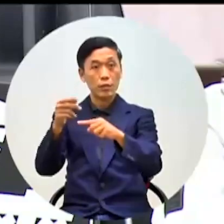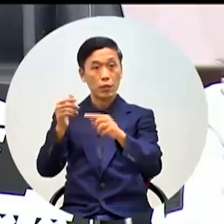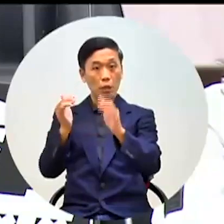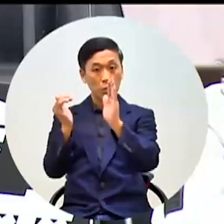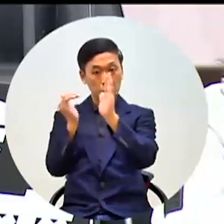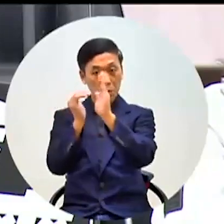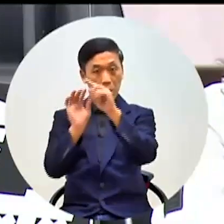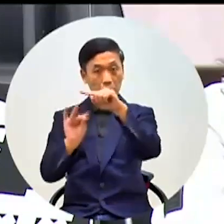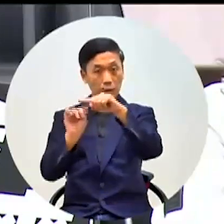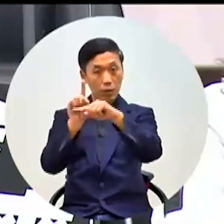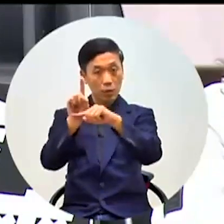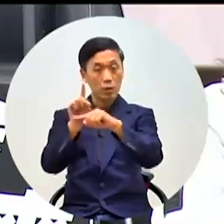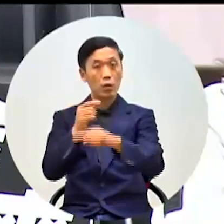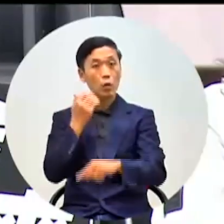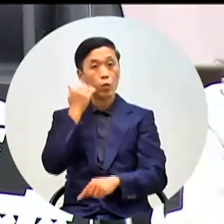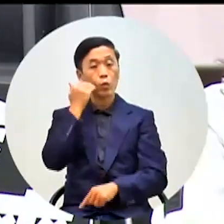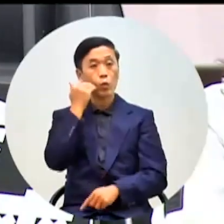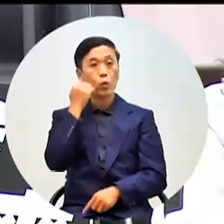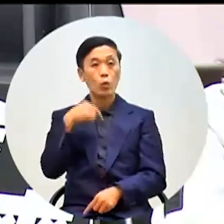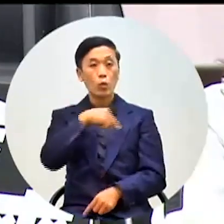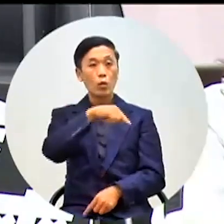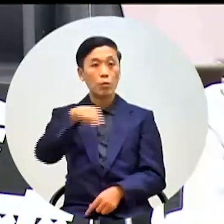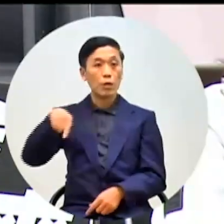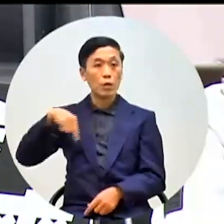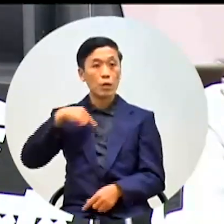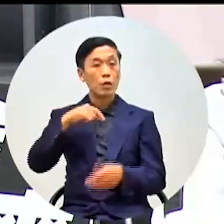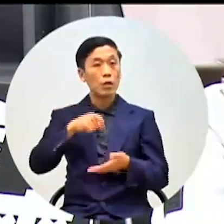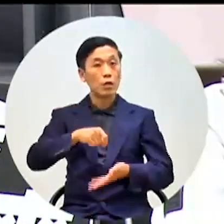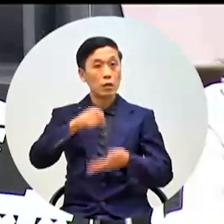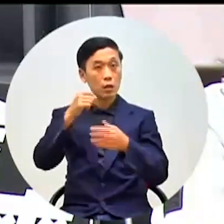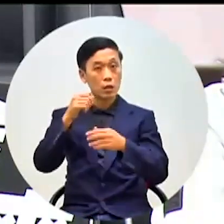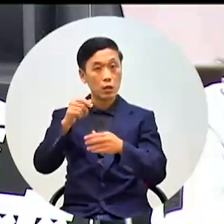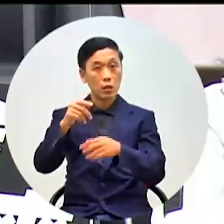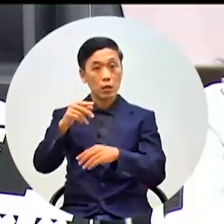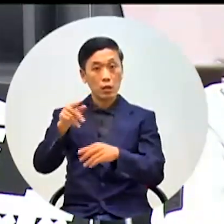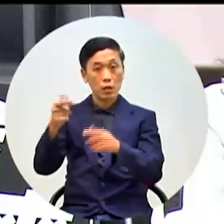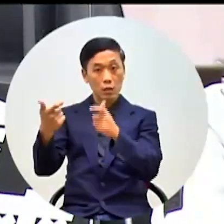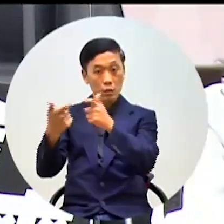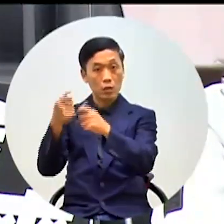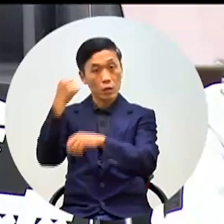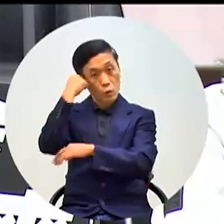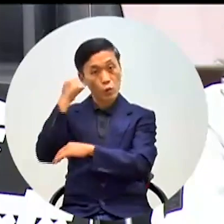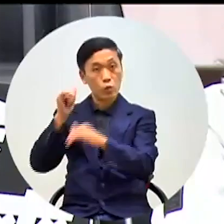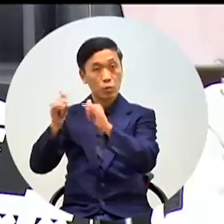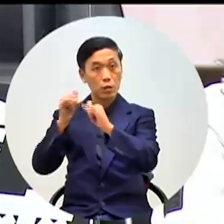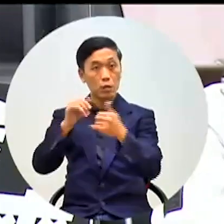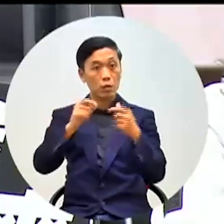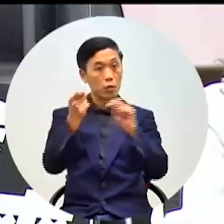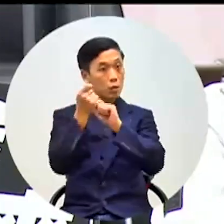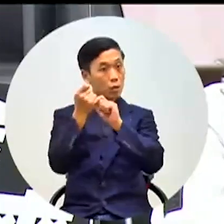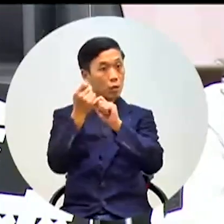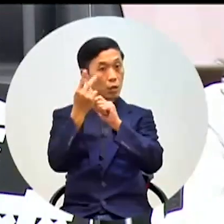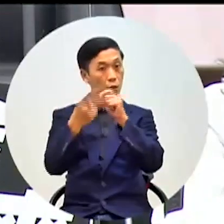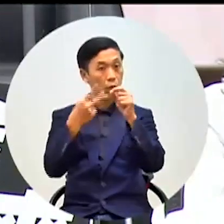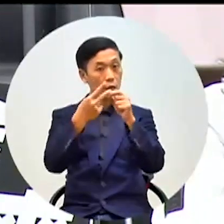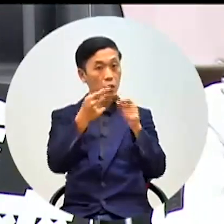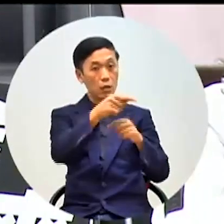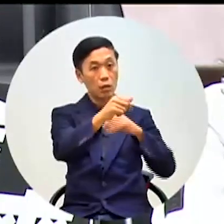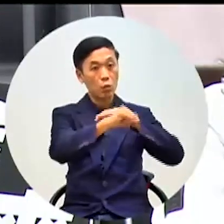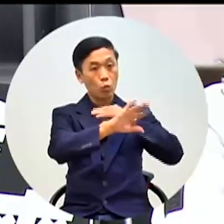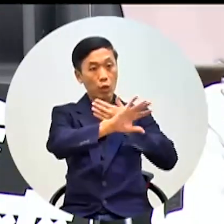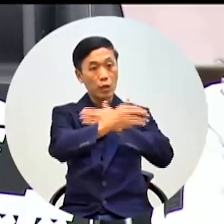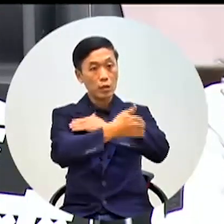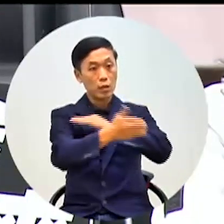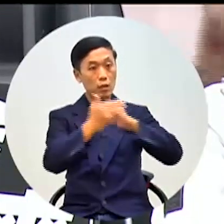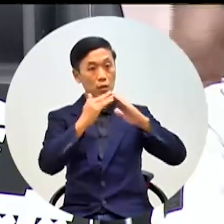们再来看到，如果我们讲到我们所谓的移居人口，这两年外来迁入的人数少啊，你看一下